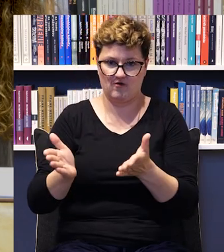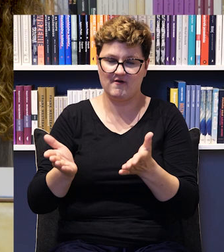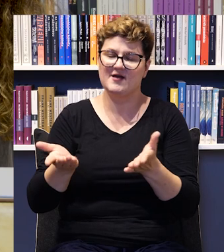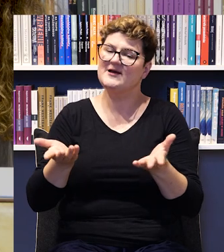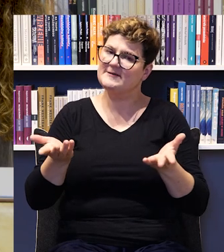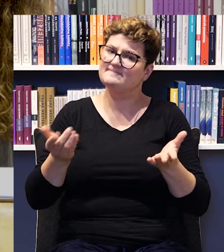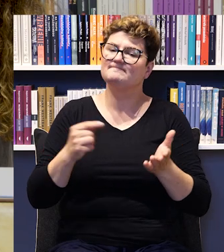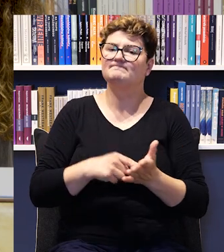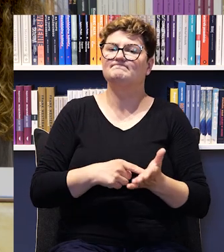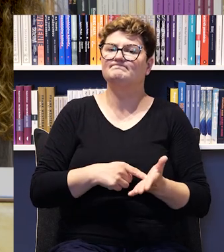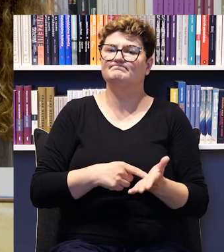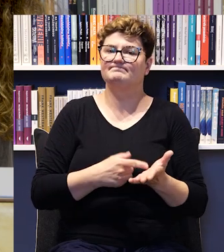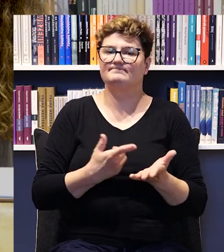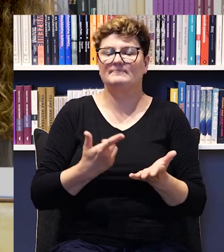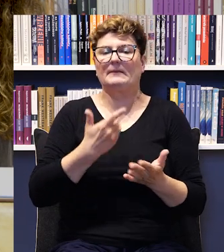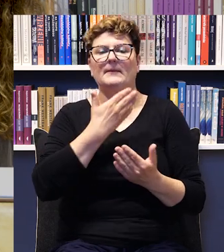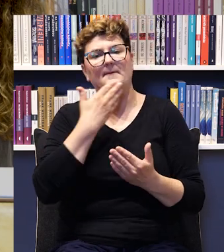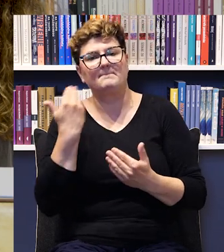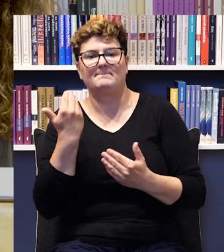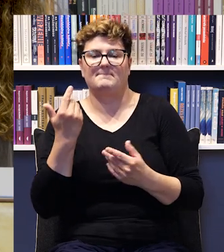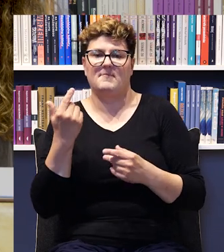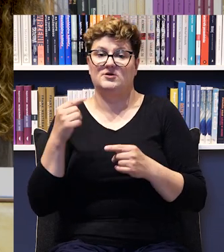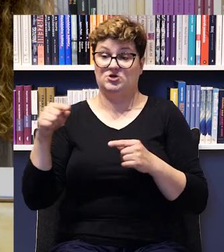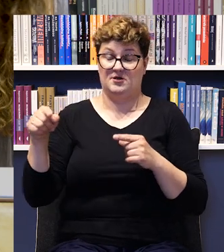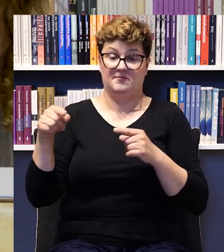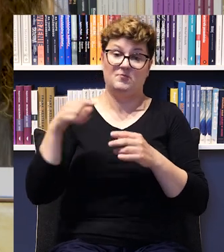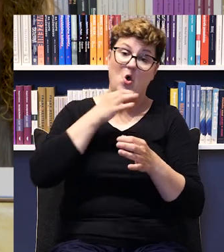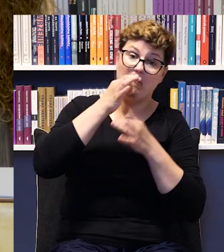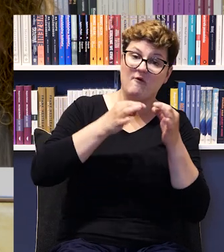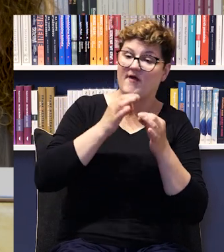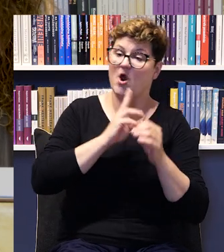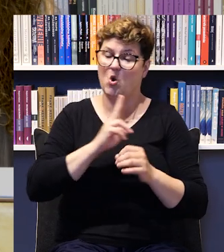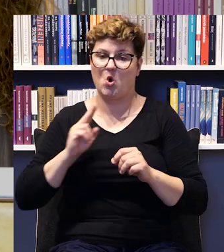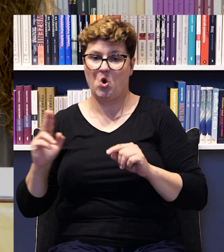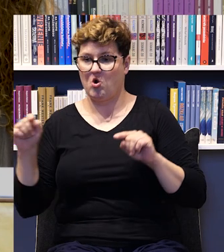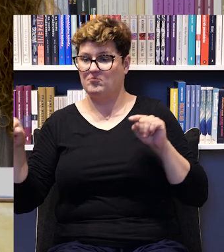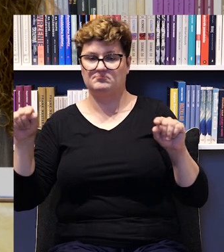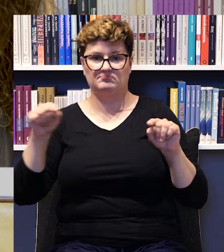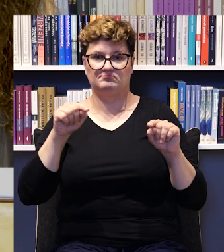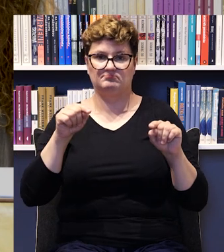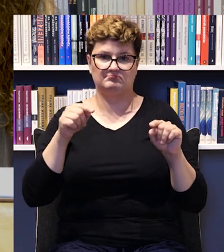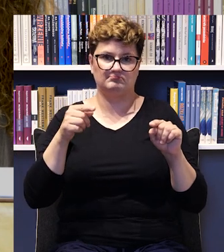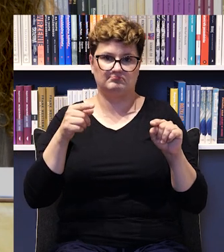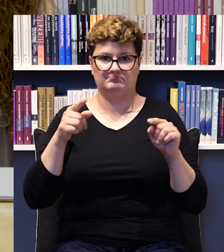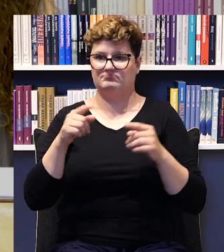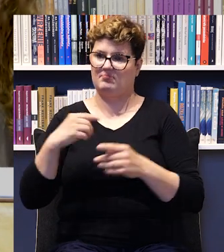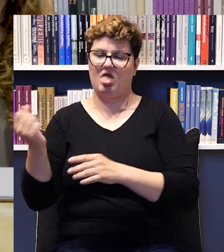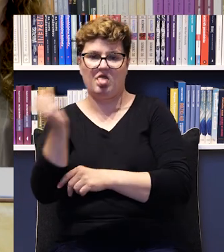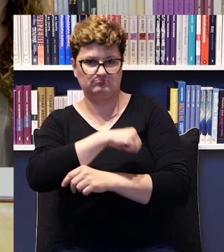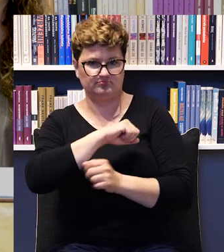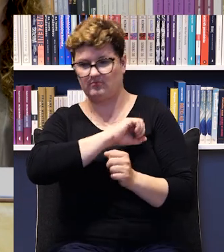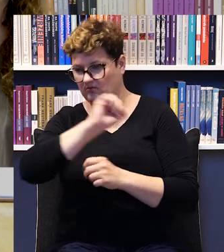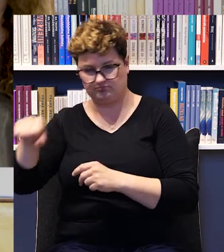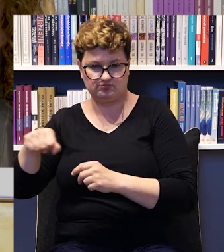więc jakby to nie jest tak, że tutaj któraś z tych narracji jakby wymazuje drugą,